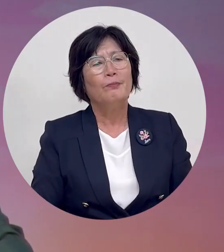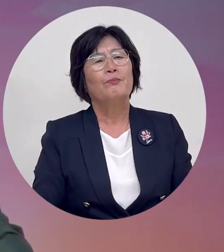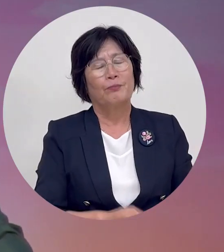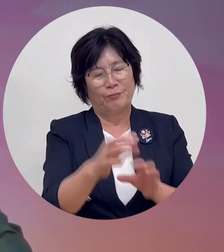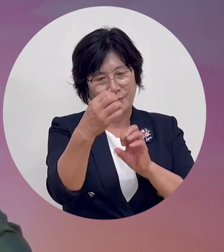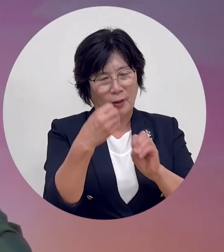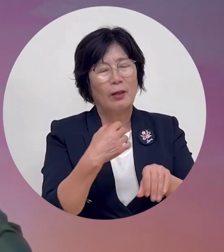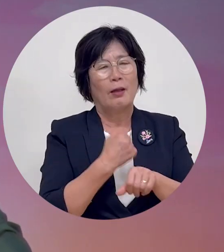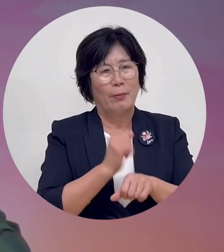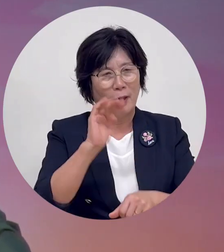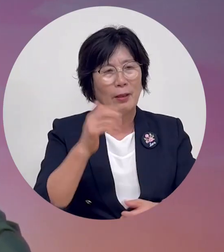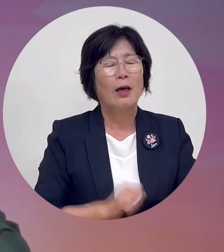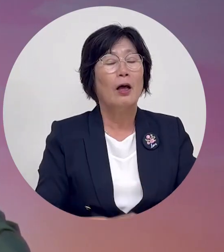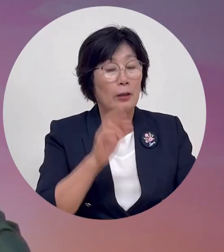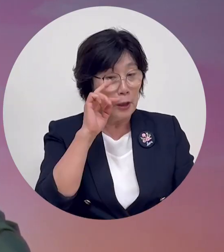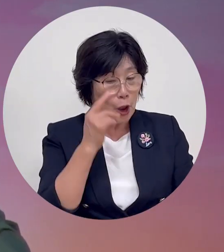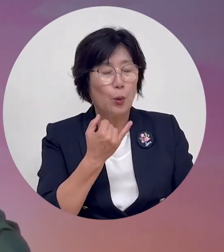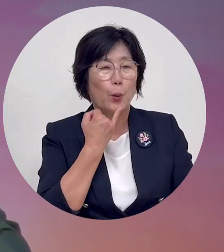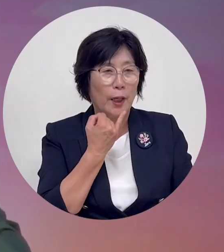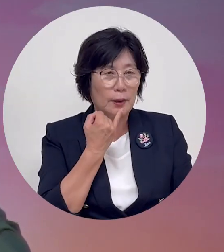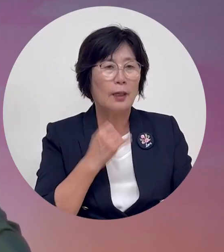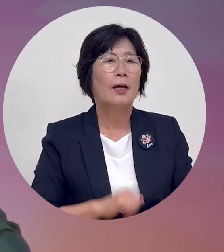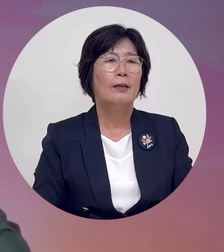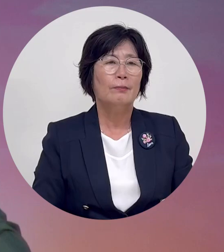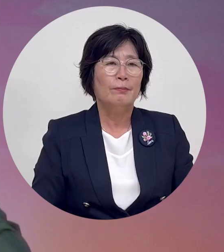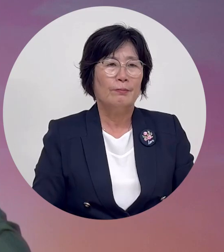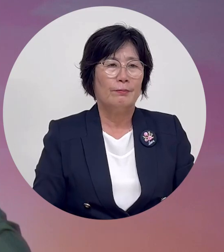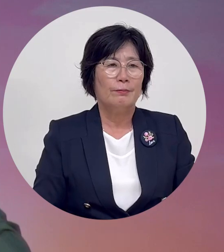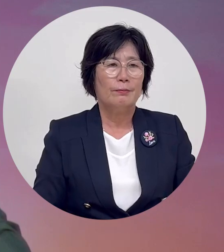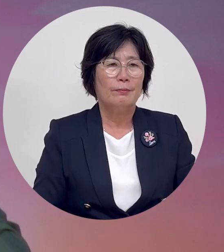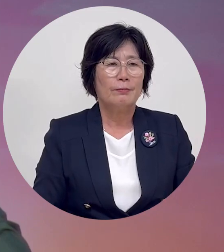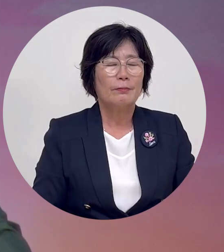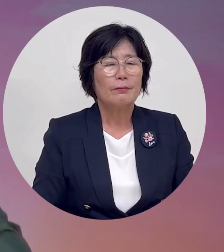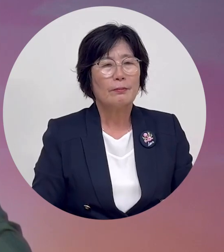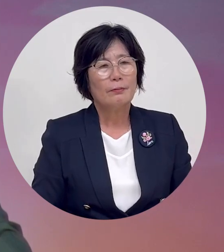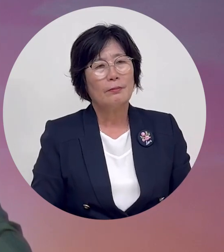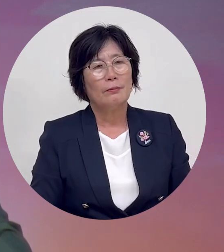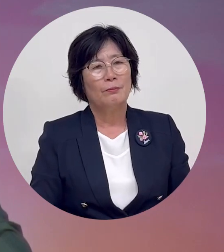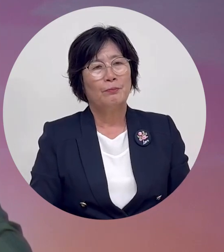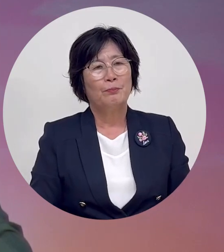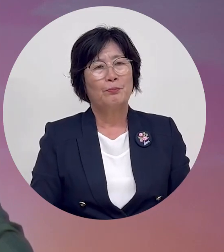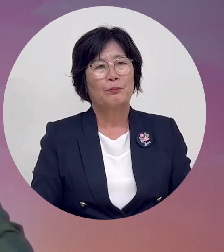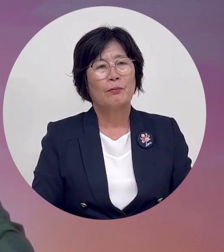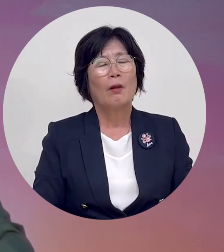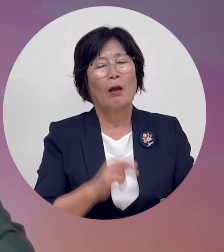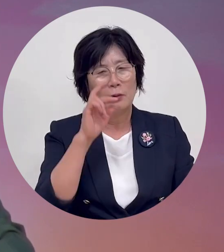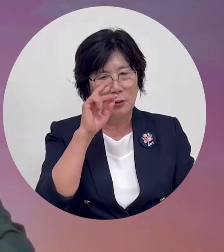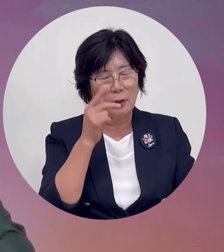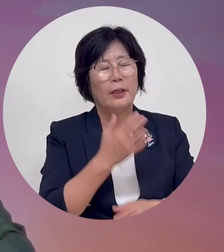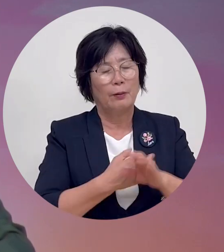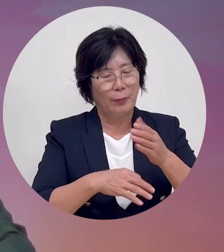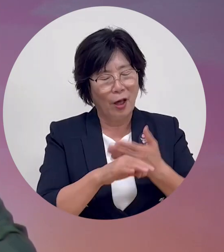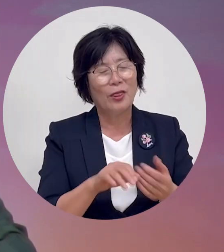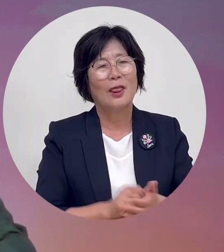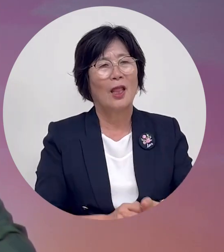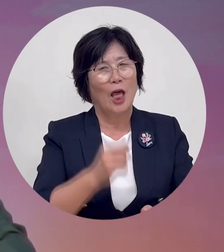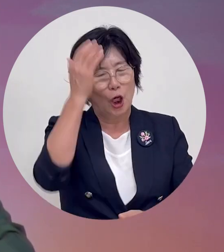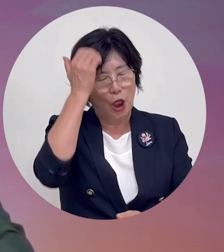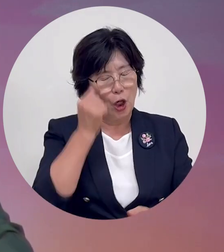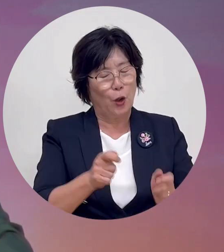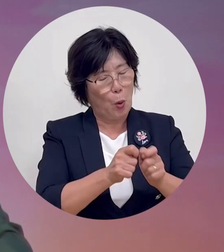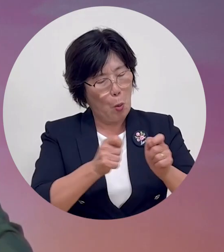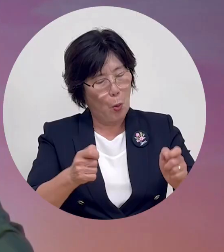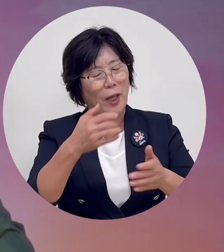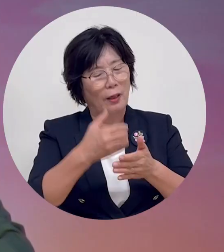이 시간에는 틀려도 대답을 해야, 틀리면 기억이 더 오래 남을까요? 오래 안 남을까요? 오래